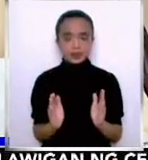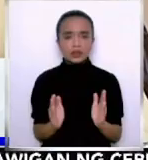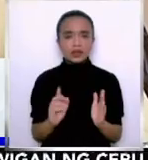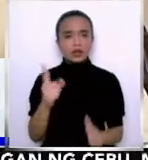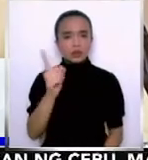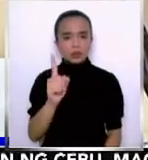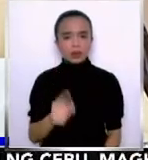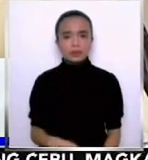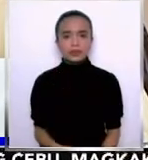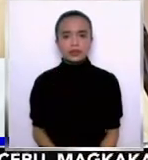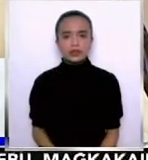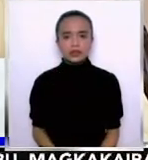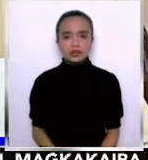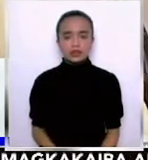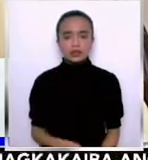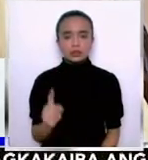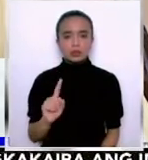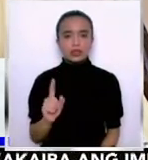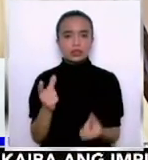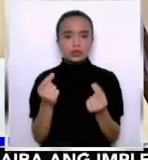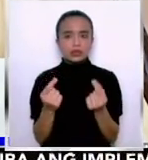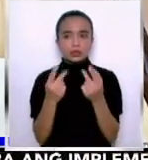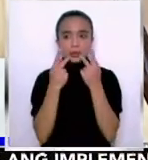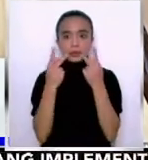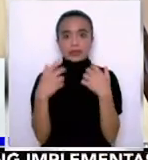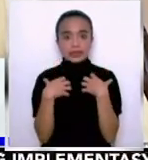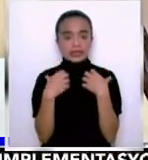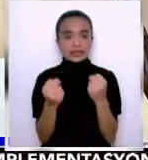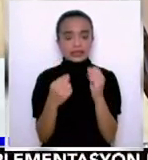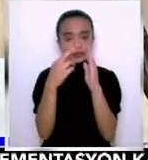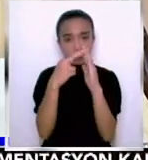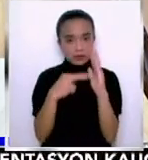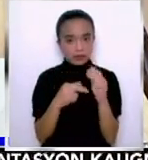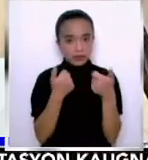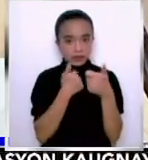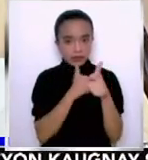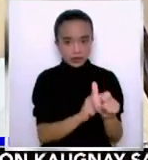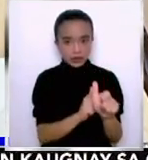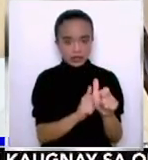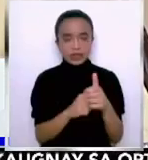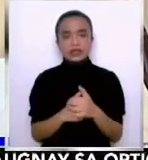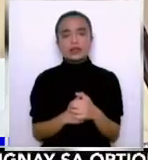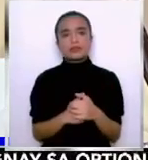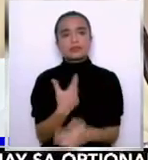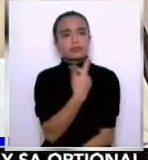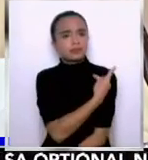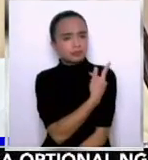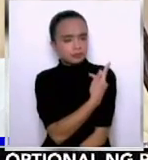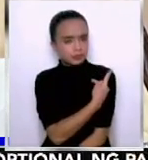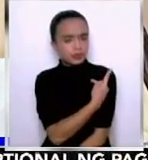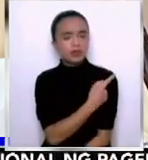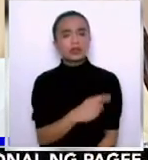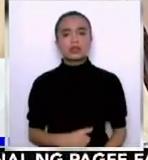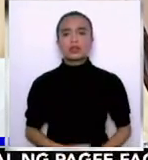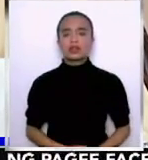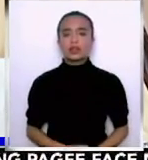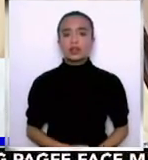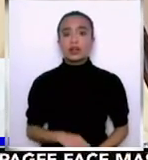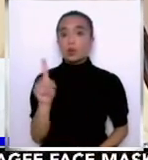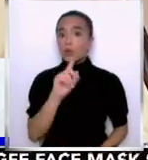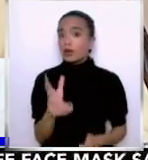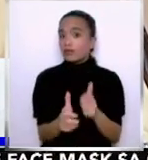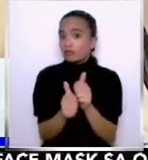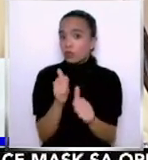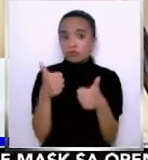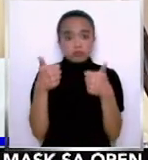pag-i-implement ng minimum public health standards at saka ng vaccination ang pinaka-epektibo bakit